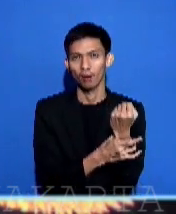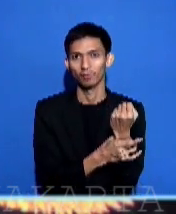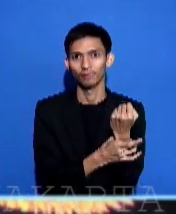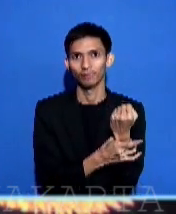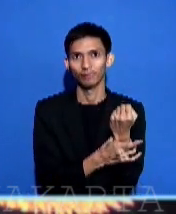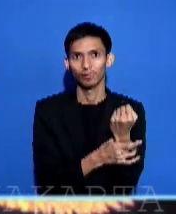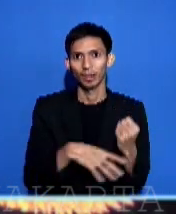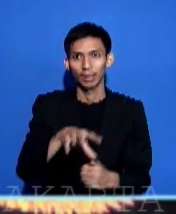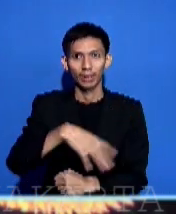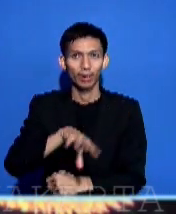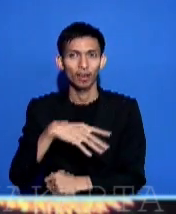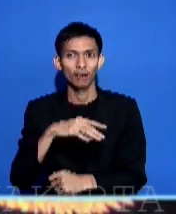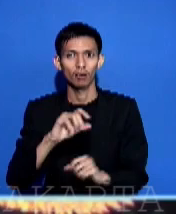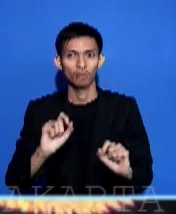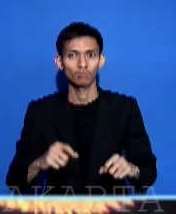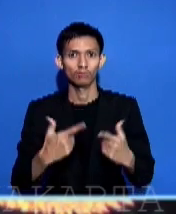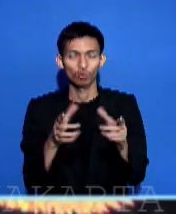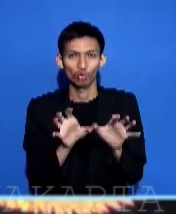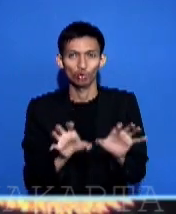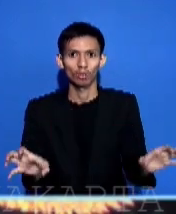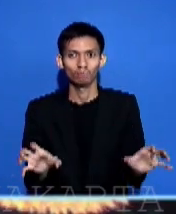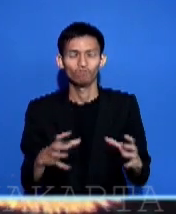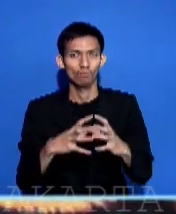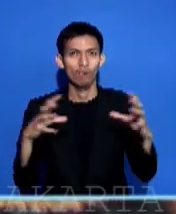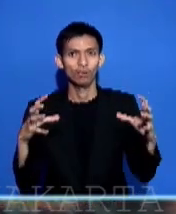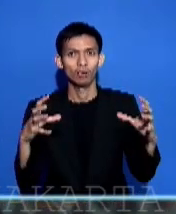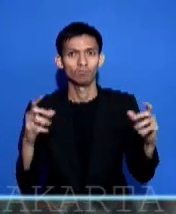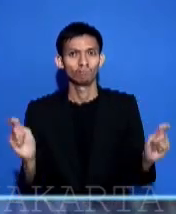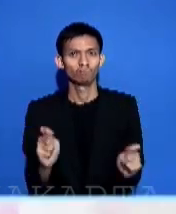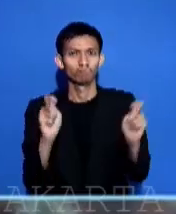daerah penghasil durian yang sudah terkenal kelezatannya.